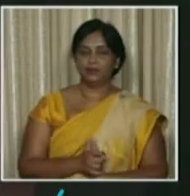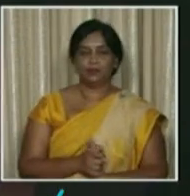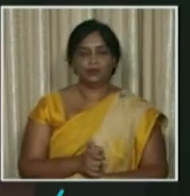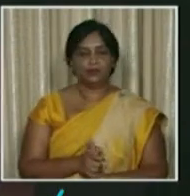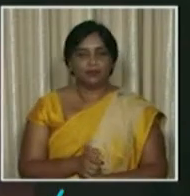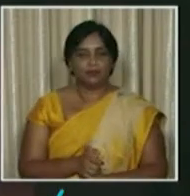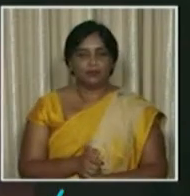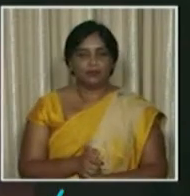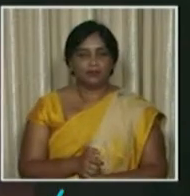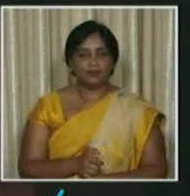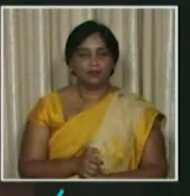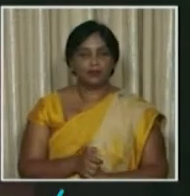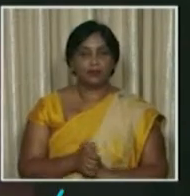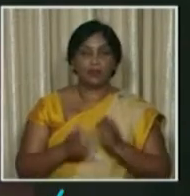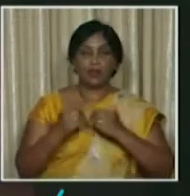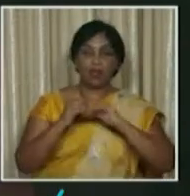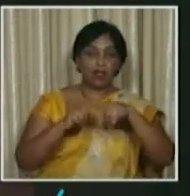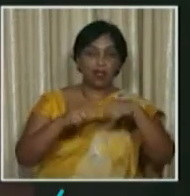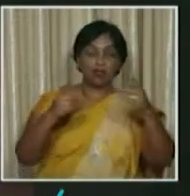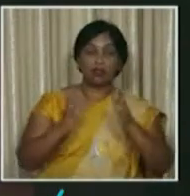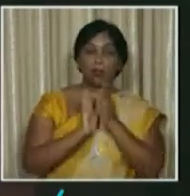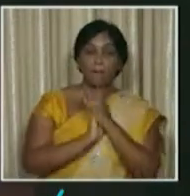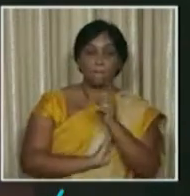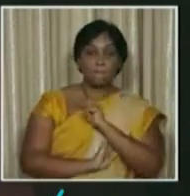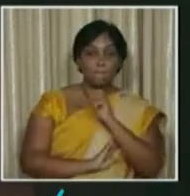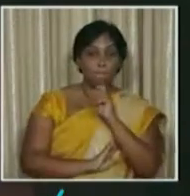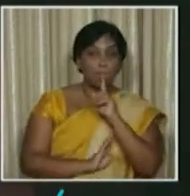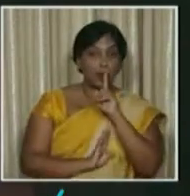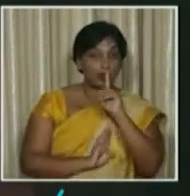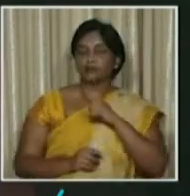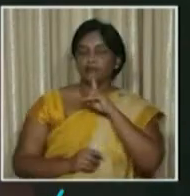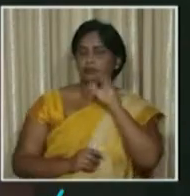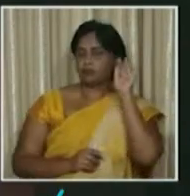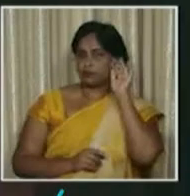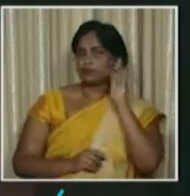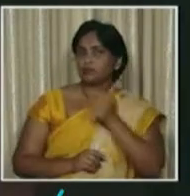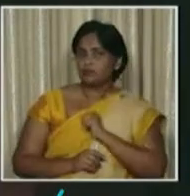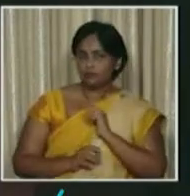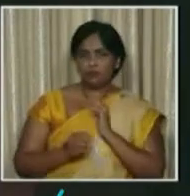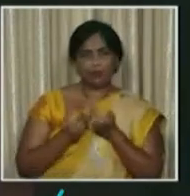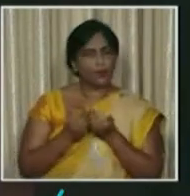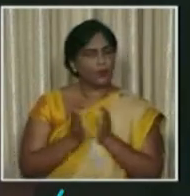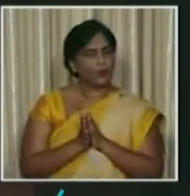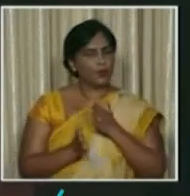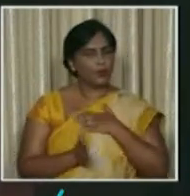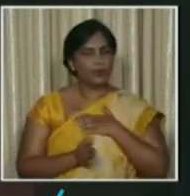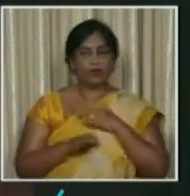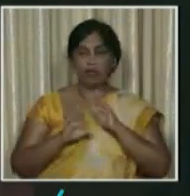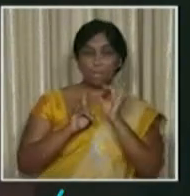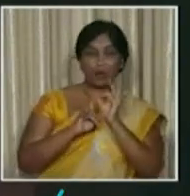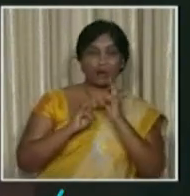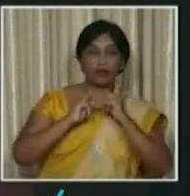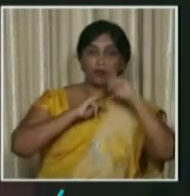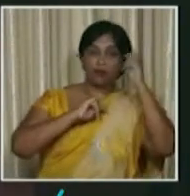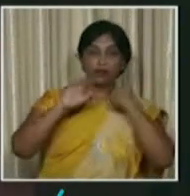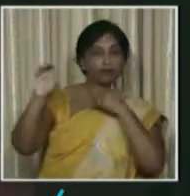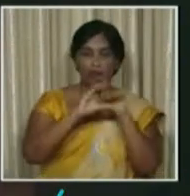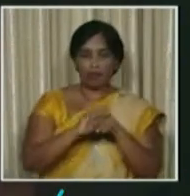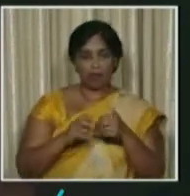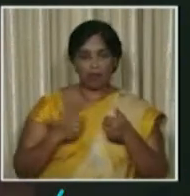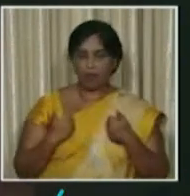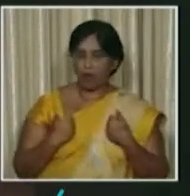ලකිලිසෙය පඬිතු. අනුන්ට බණ දේශනා කරන්නට පෙර තමන් සුදුසු ගුණේ පිහිටා සිට. තමන්ගේ දුව දරුවව යවන්න හොඳ නම්